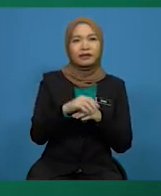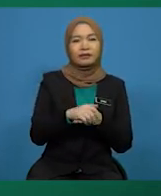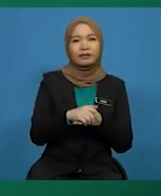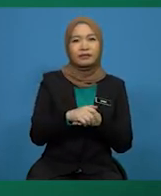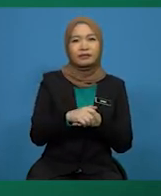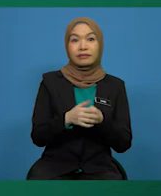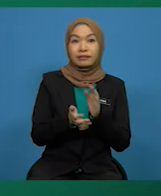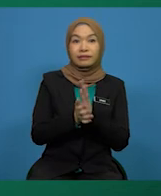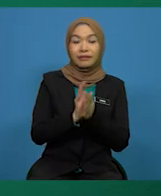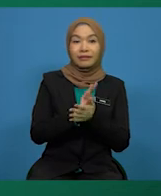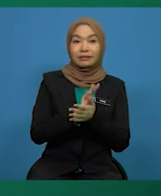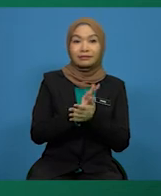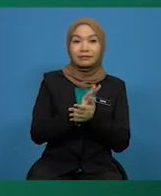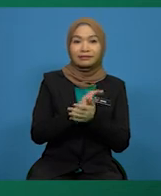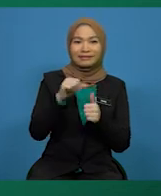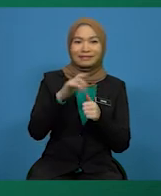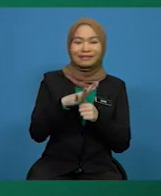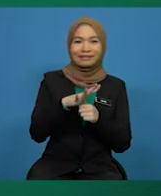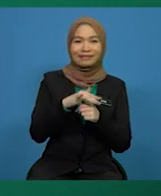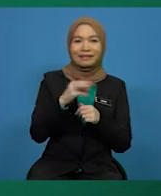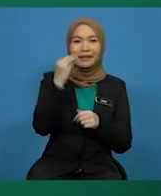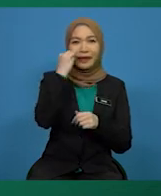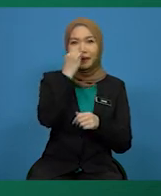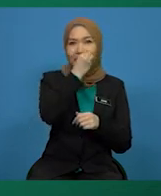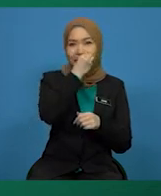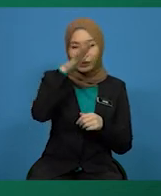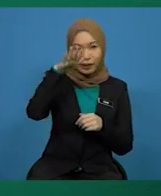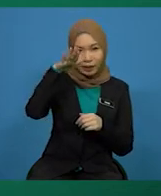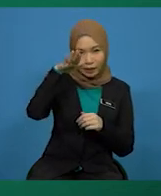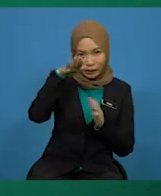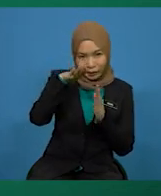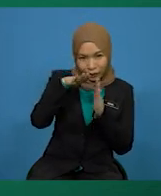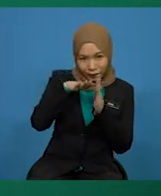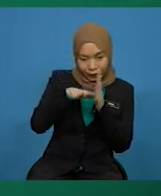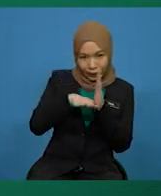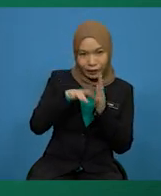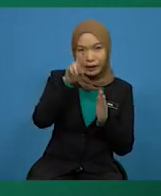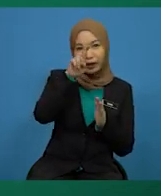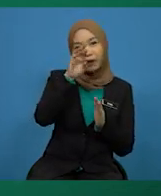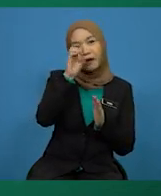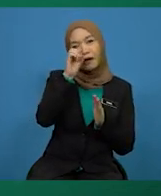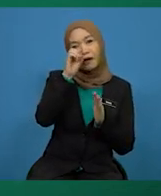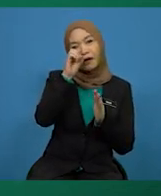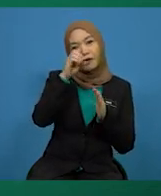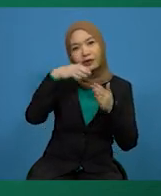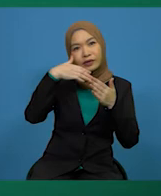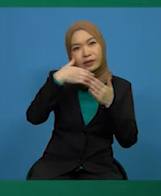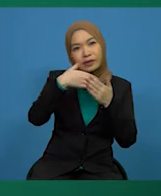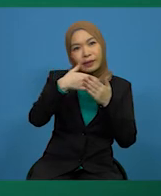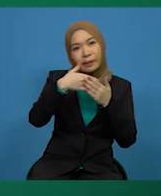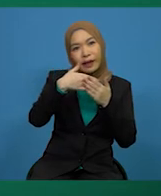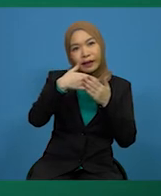M1. Jadi, kesannya kadar bunga akan turun dari R0 ke